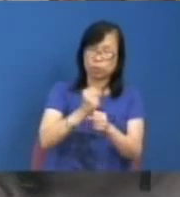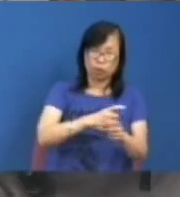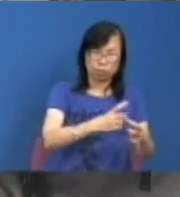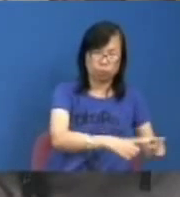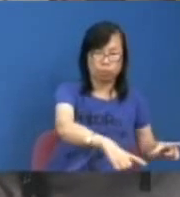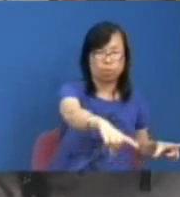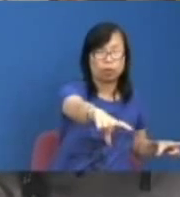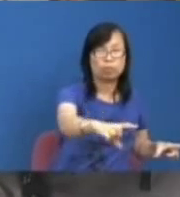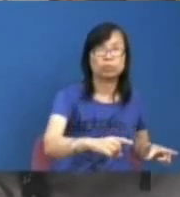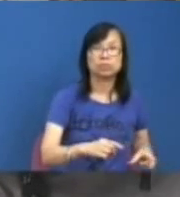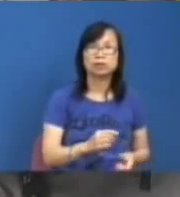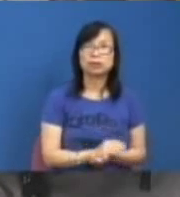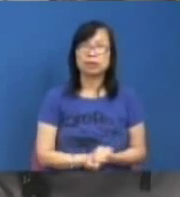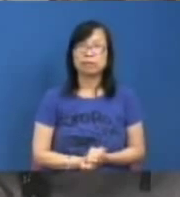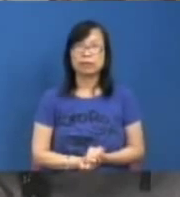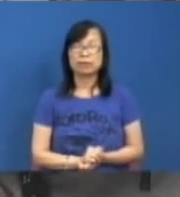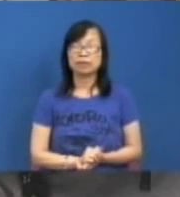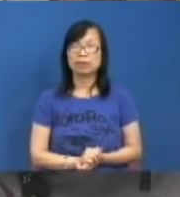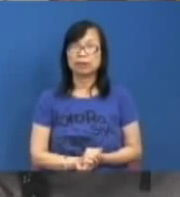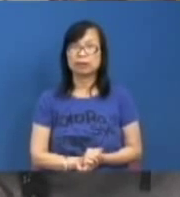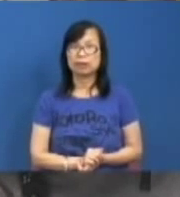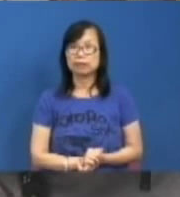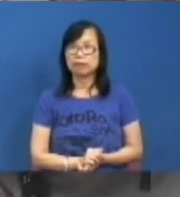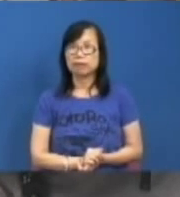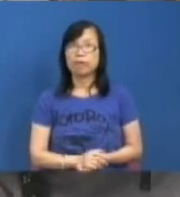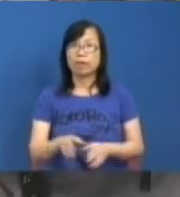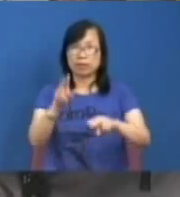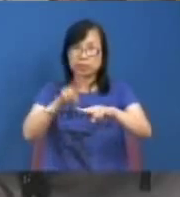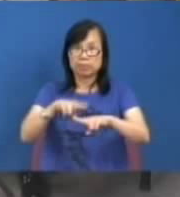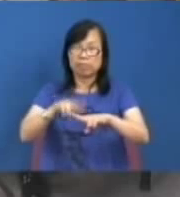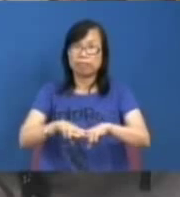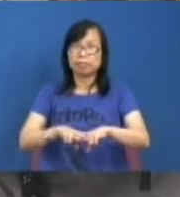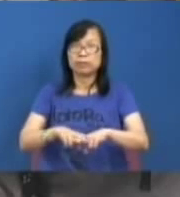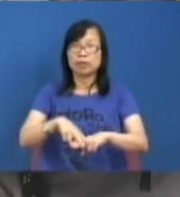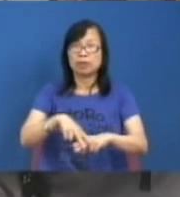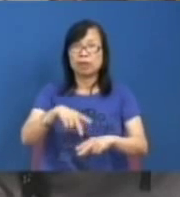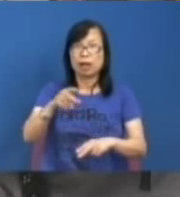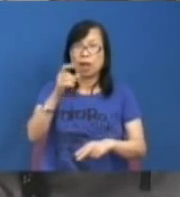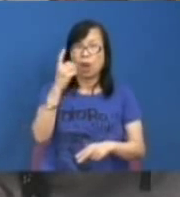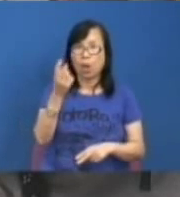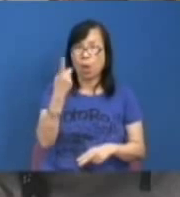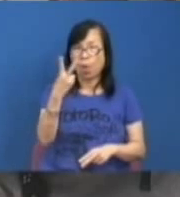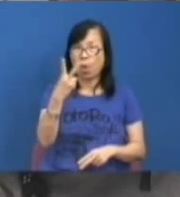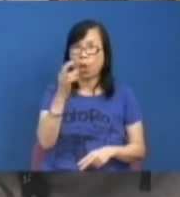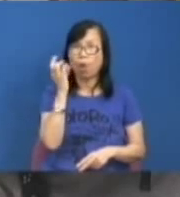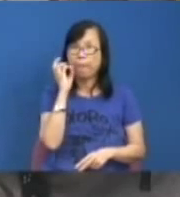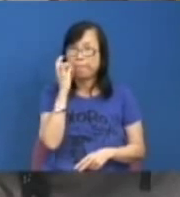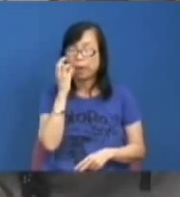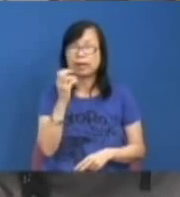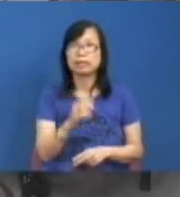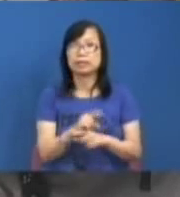果係做喺地下咧，係啦，咁嗰挖一個井，大約係兩米乘兩米，米半